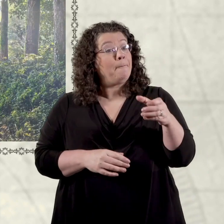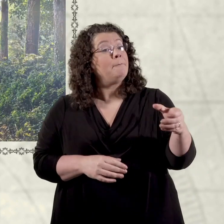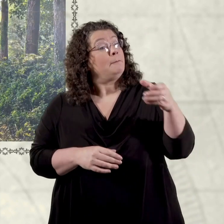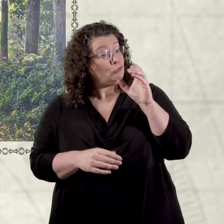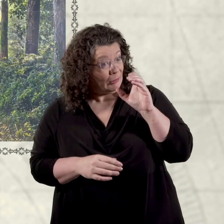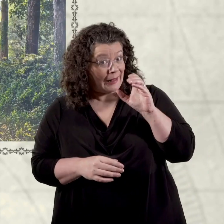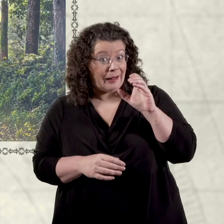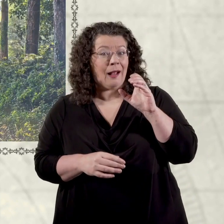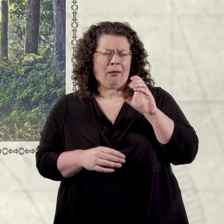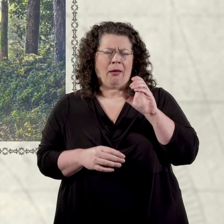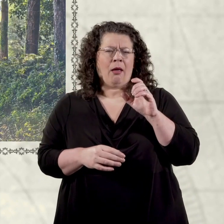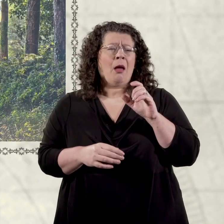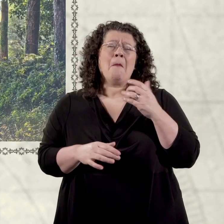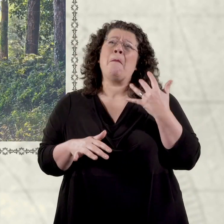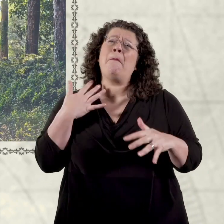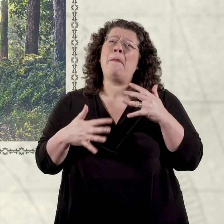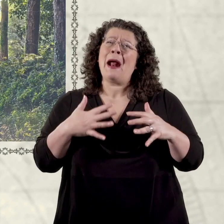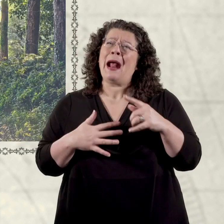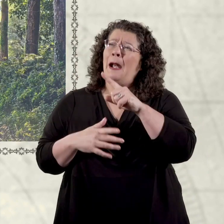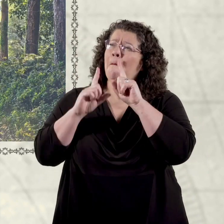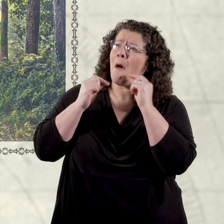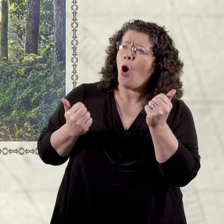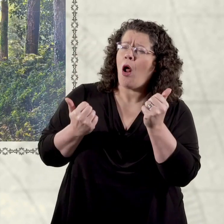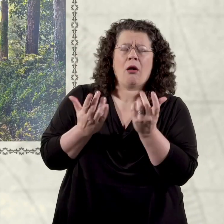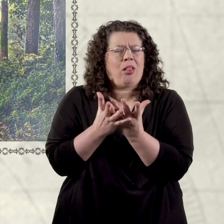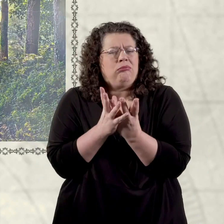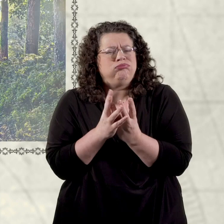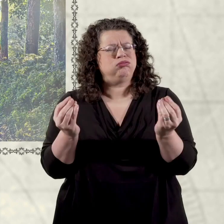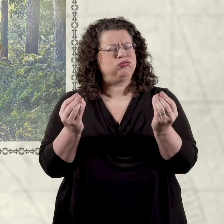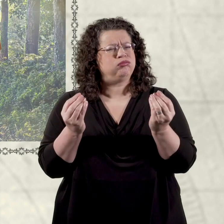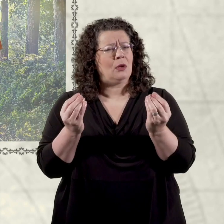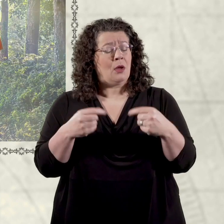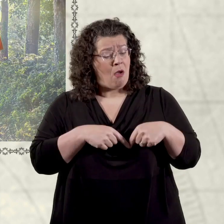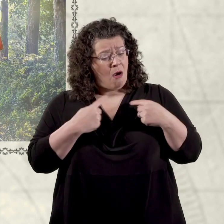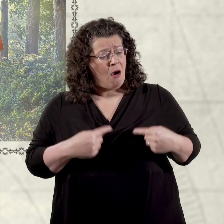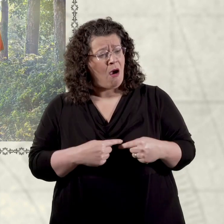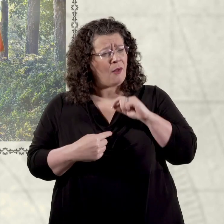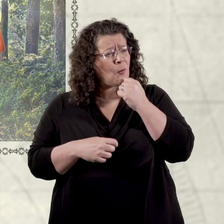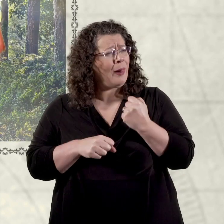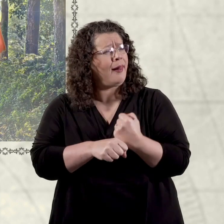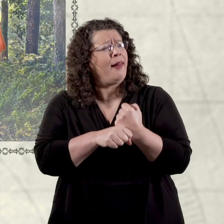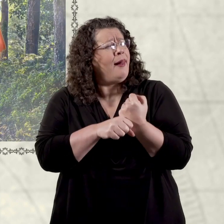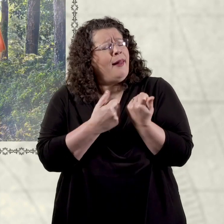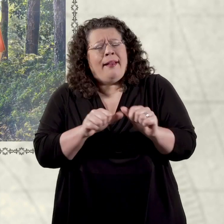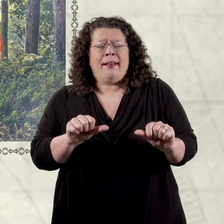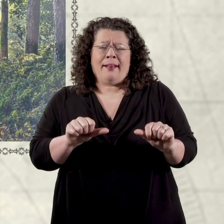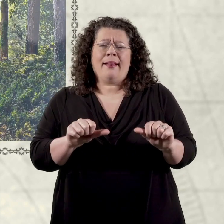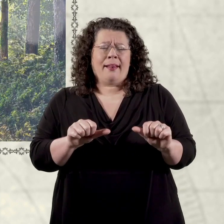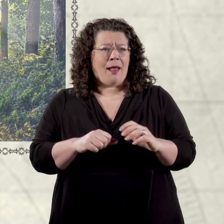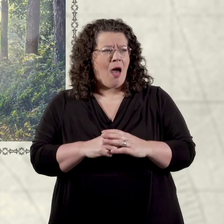Ef y ddiod yma, I leddfyd y boen a thrwsio dy galon. Diolch, Angel.